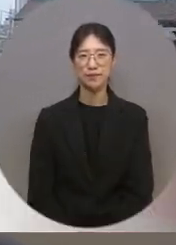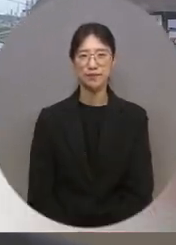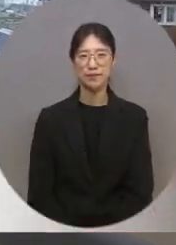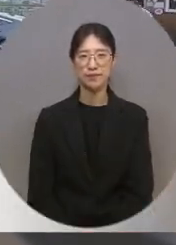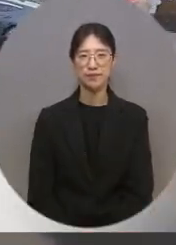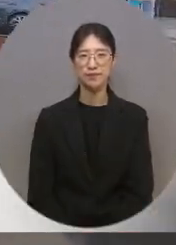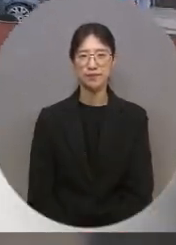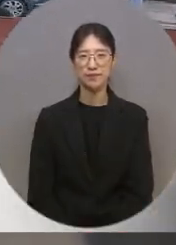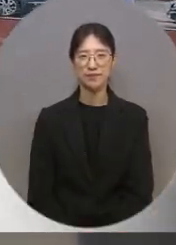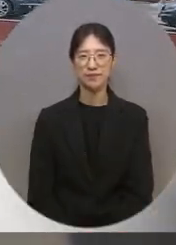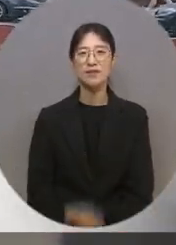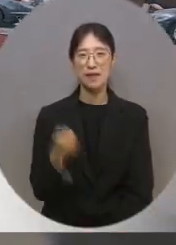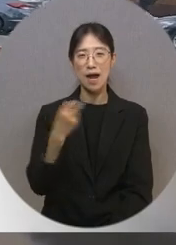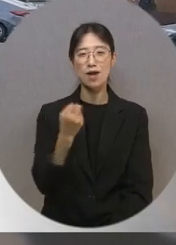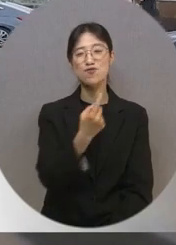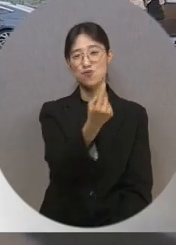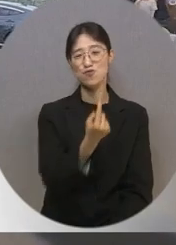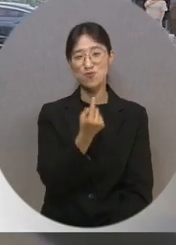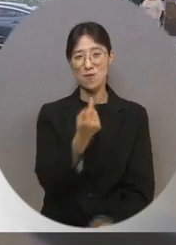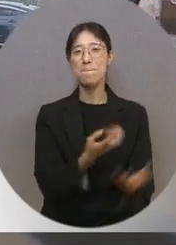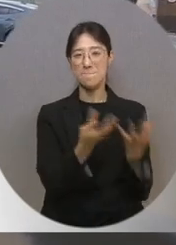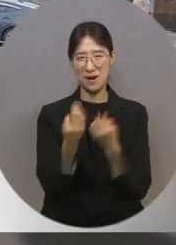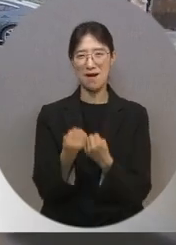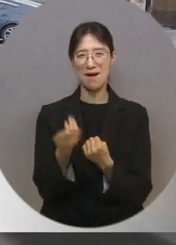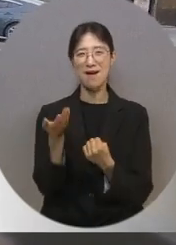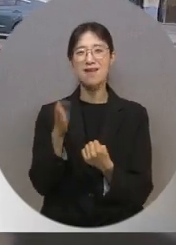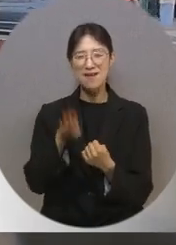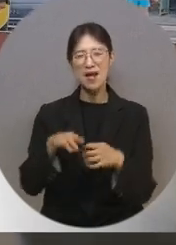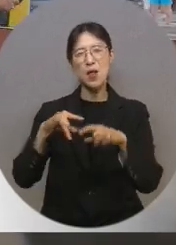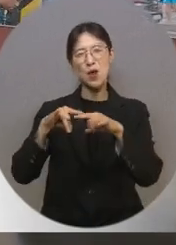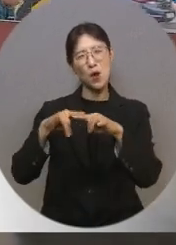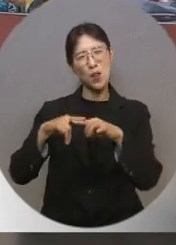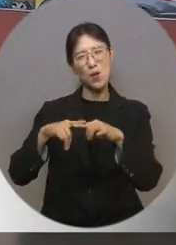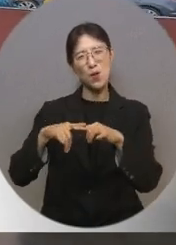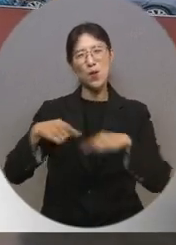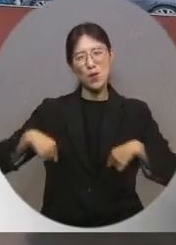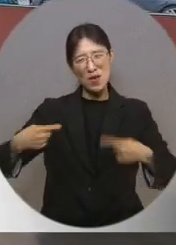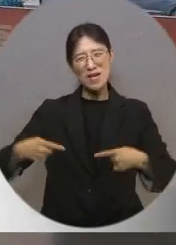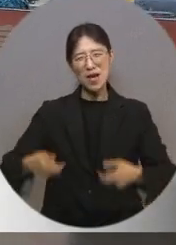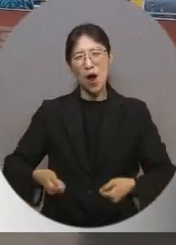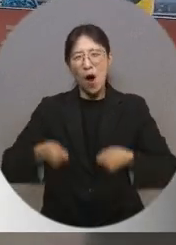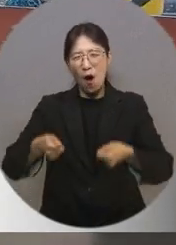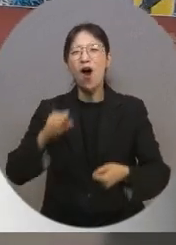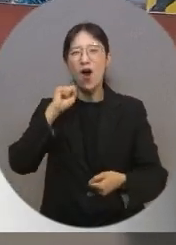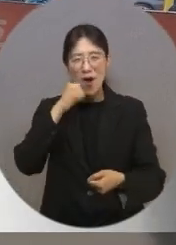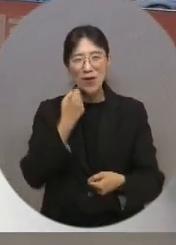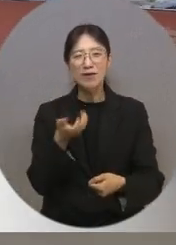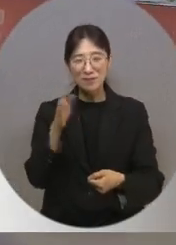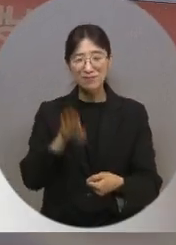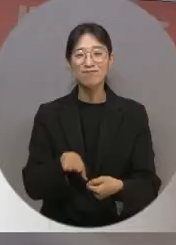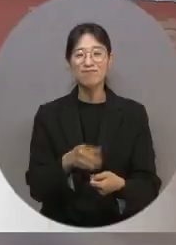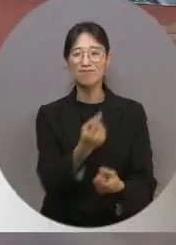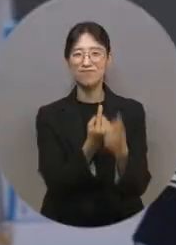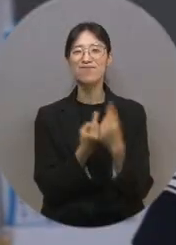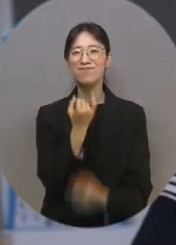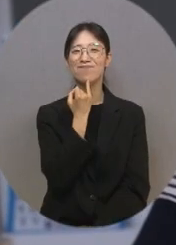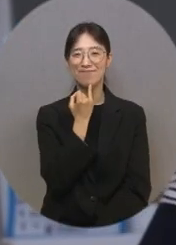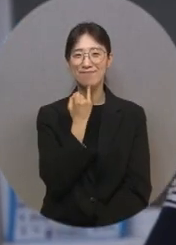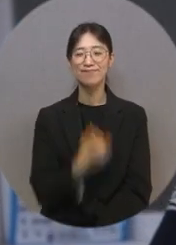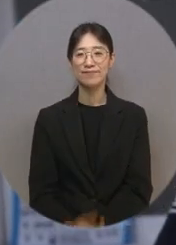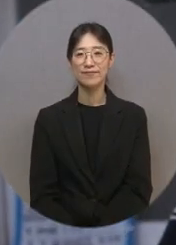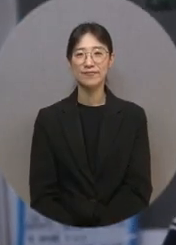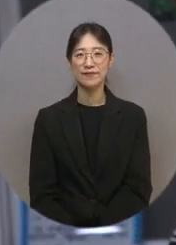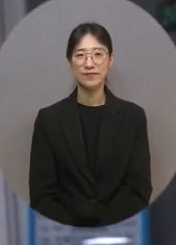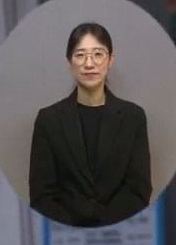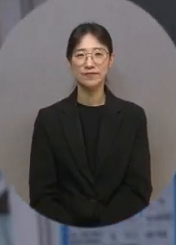아, 좀 자주 오신 분들이 많았어가지고 그래서 전동은 조금 저희가 힘든데 그냥 일반 오시는 분들은 상관이